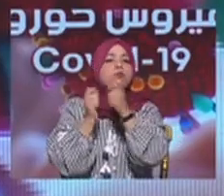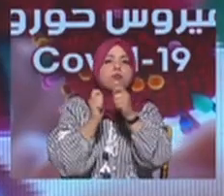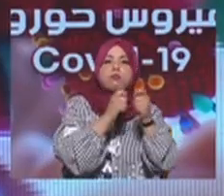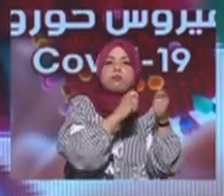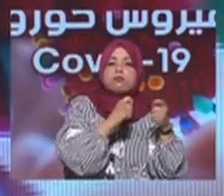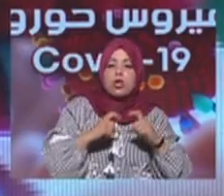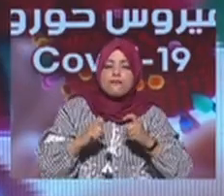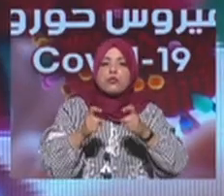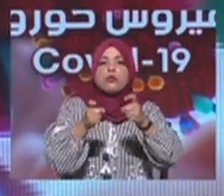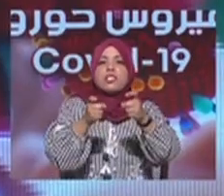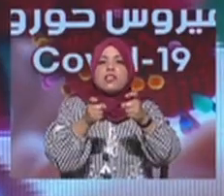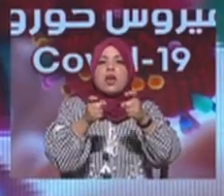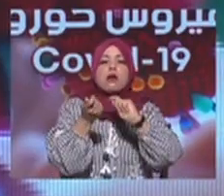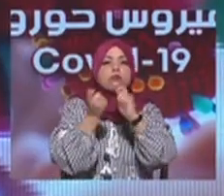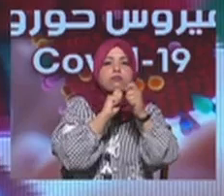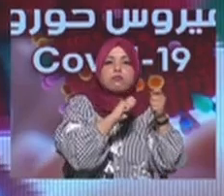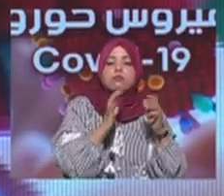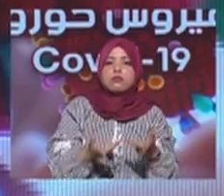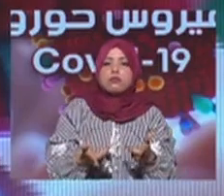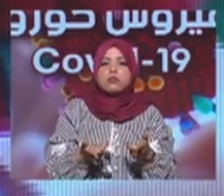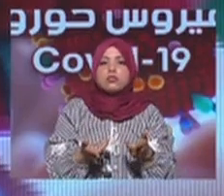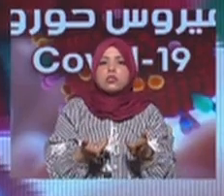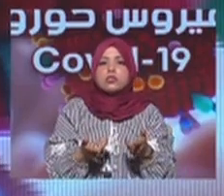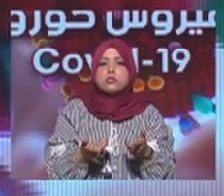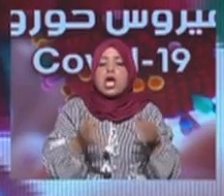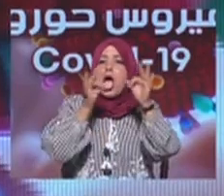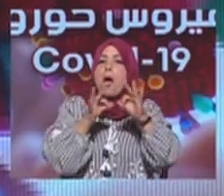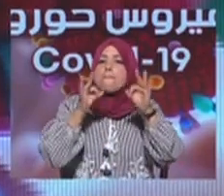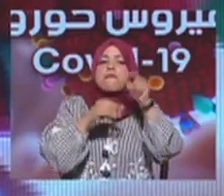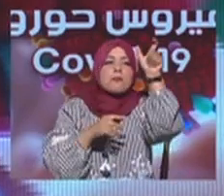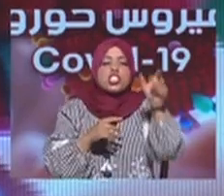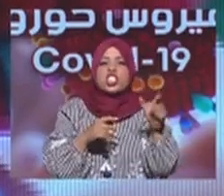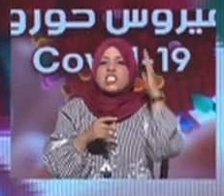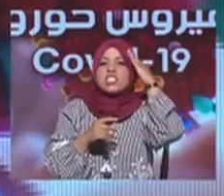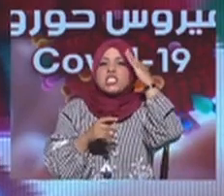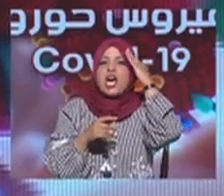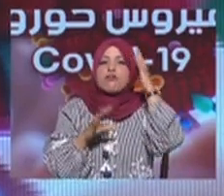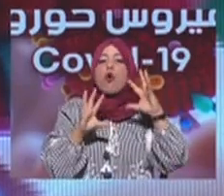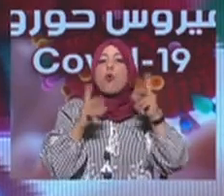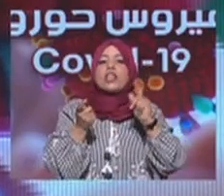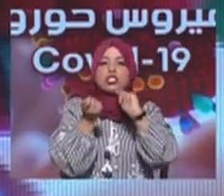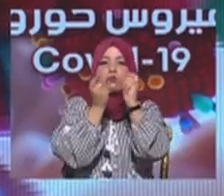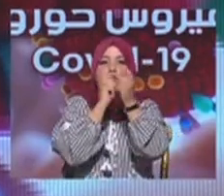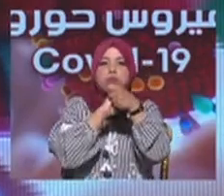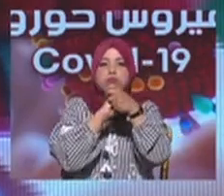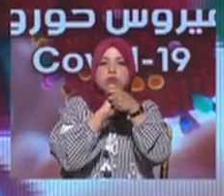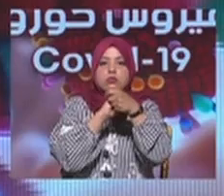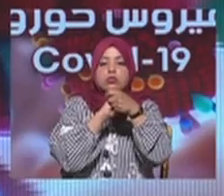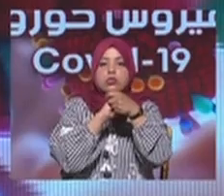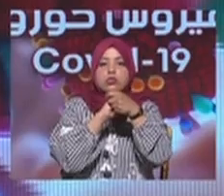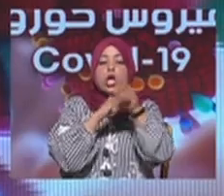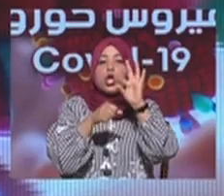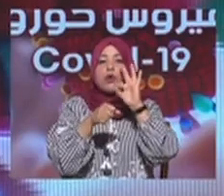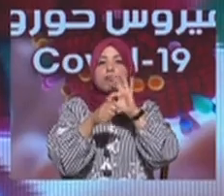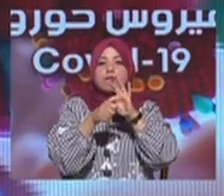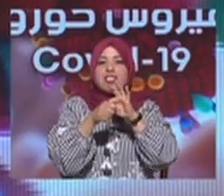ينجم يعرف المعلومه هذه حتى حد خاطر هو كائن مجهول وقاعد يعمل في حاجات